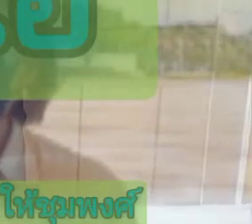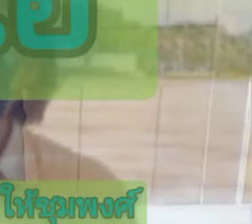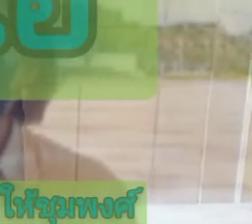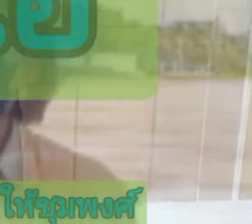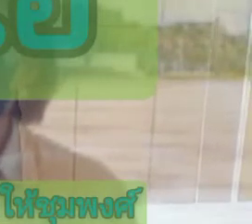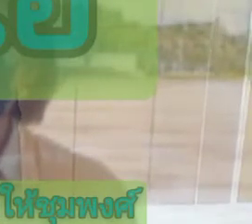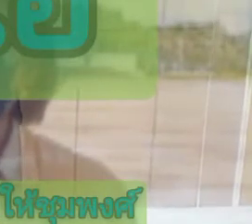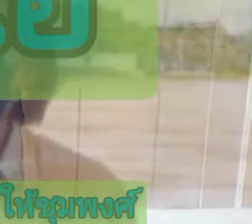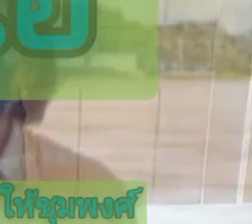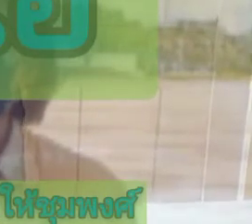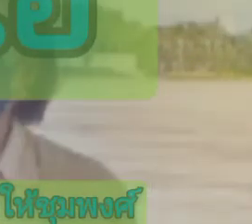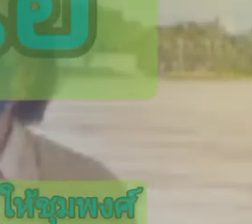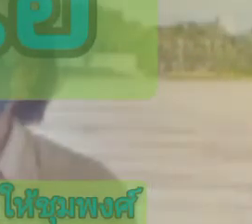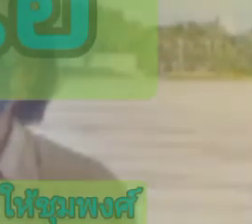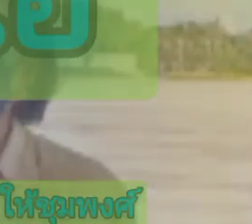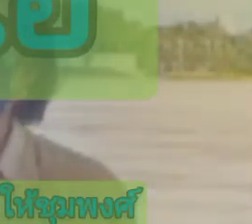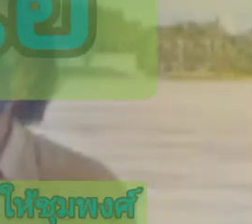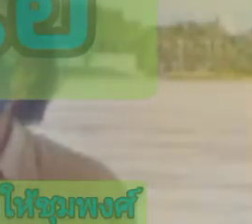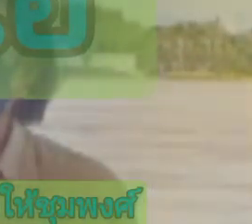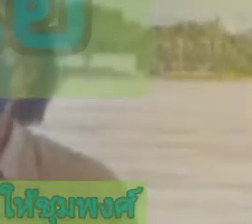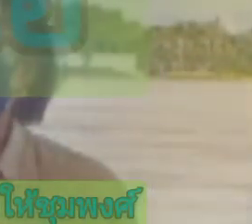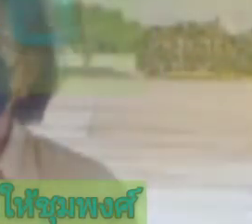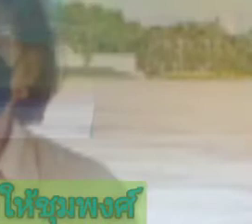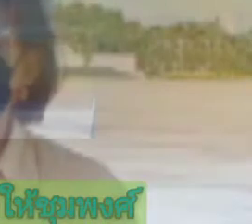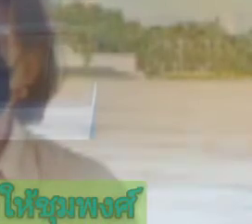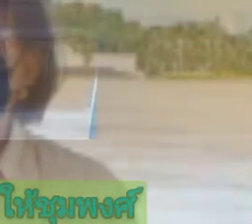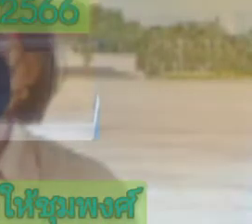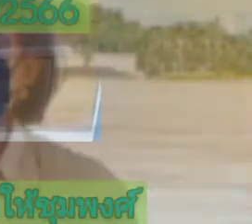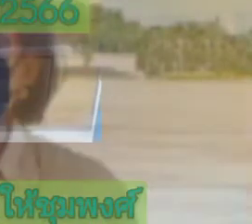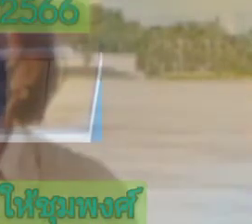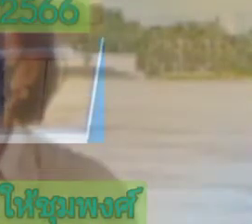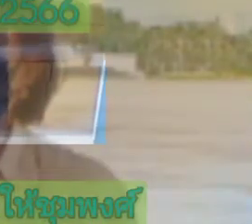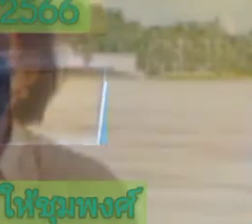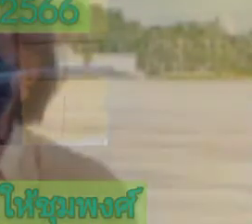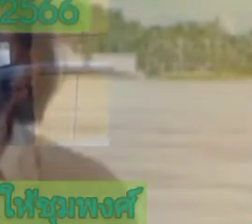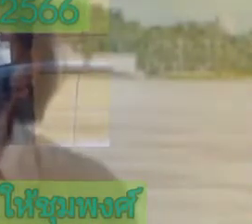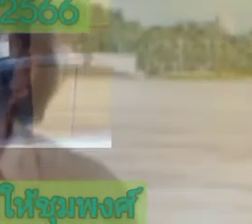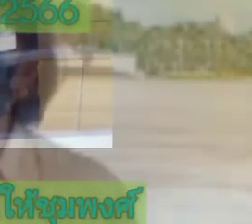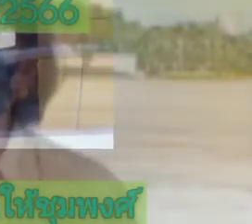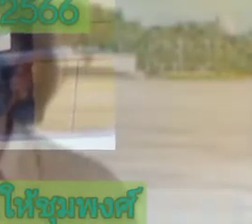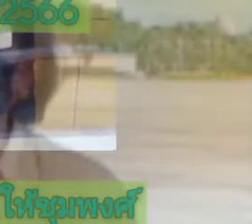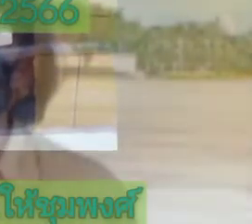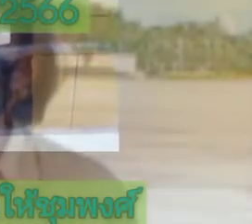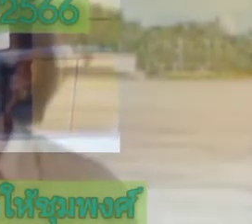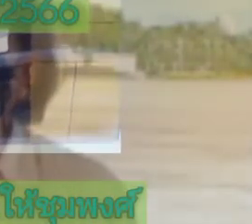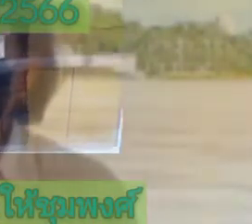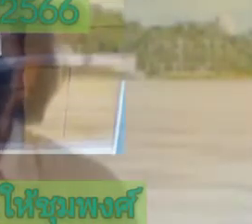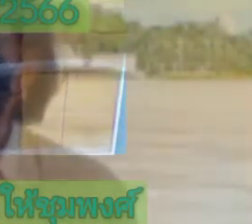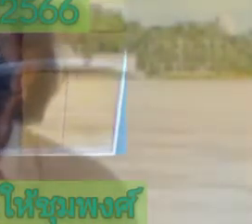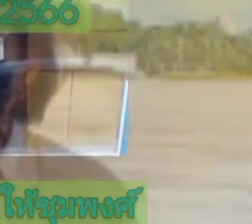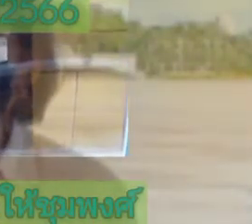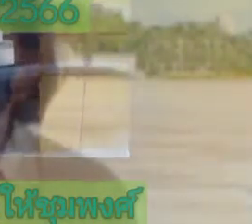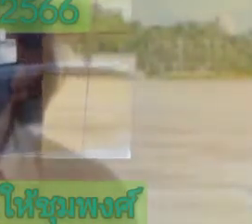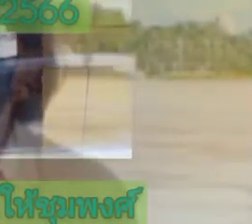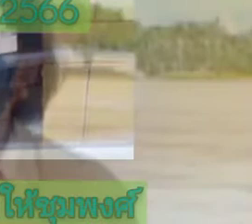โอกาสนี้ในการหาเสียงผิดเวทีนะครับพื้นที่เขาไม่ใช่วันนี้จะให้ใครก็ให้ไม่เหมือนสมัยก่อนบางคนท่านพูดมาผมก็พูดไปได้มีการประกาศไว้ว่าถ้าไม่เลือกก็